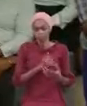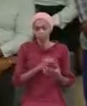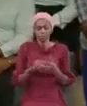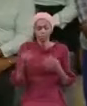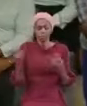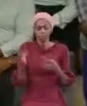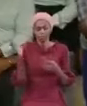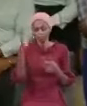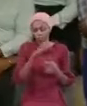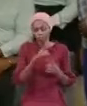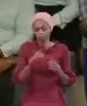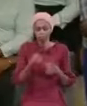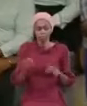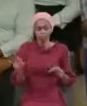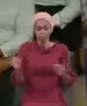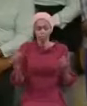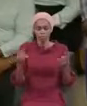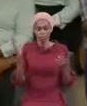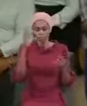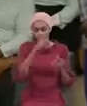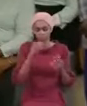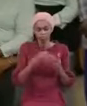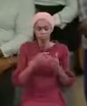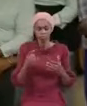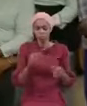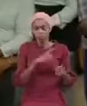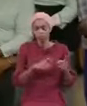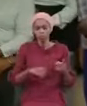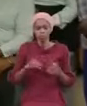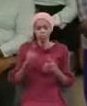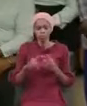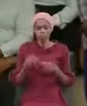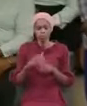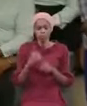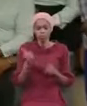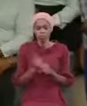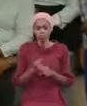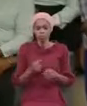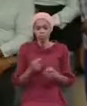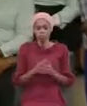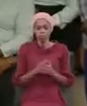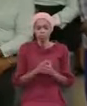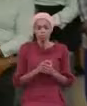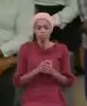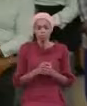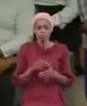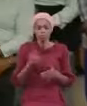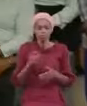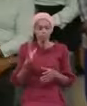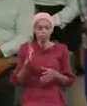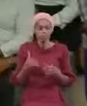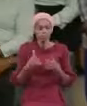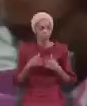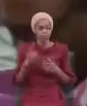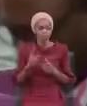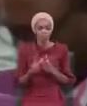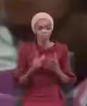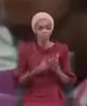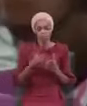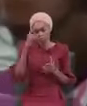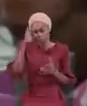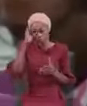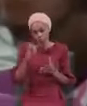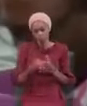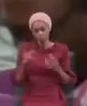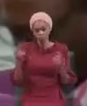involontairement elle offrira une chèvre d'un an en sacrifice pour le péché le sacrificateur fera l'expiation pour la personne qui